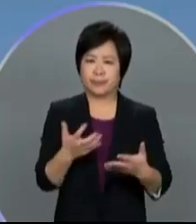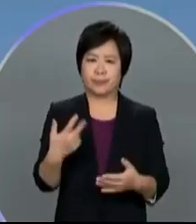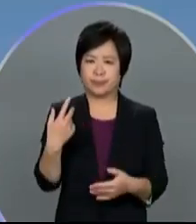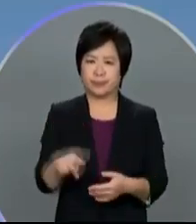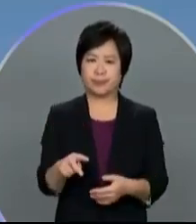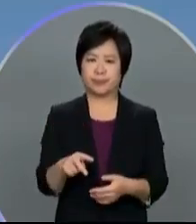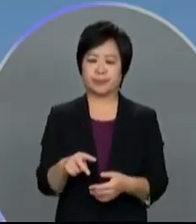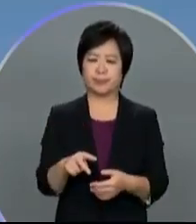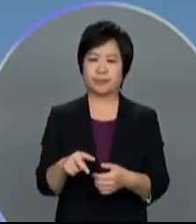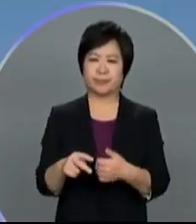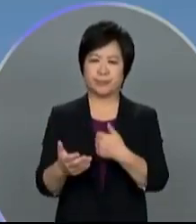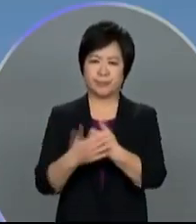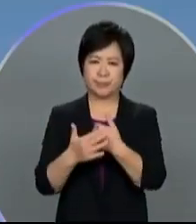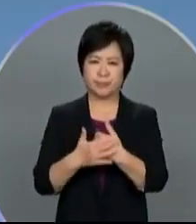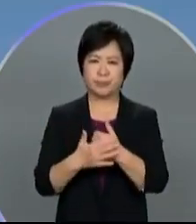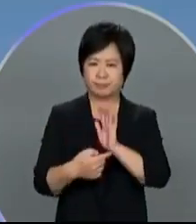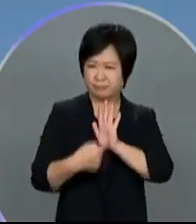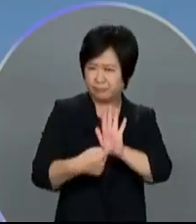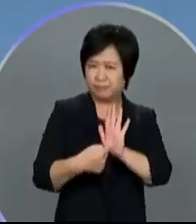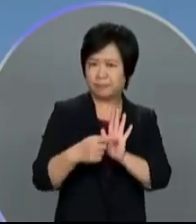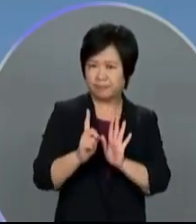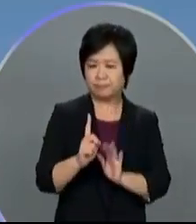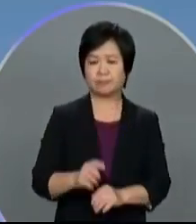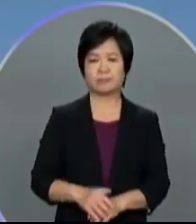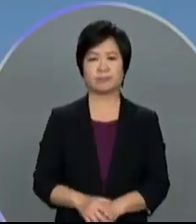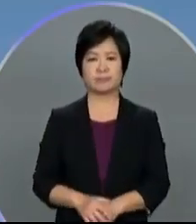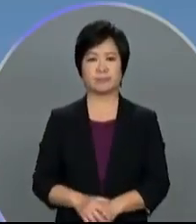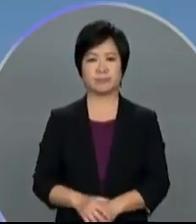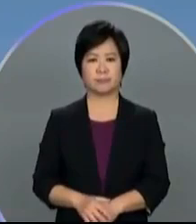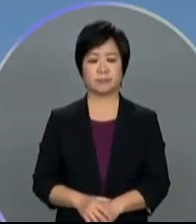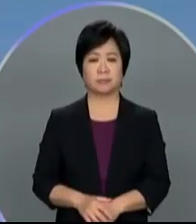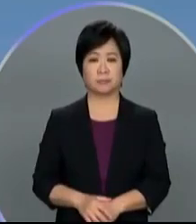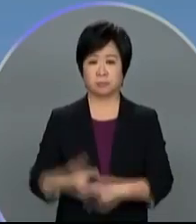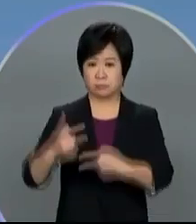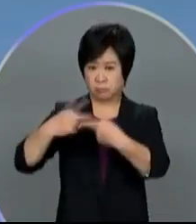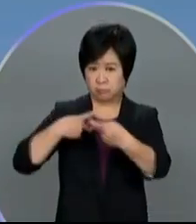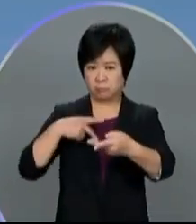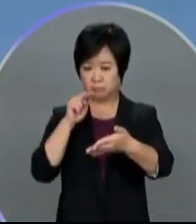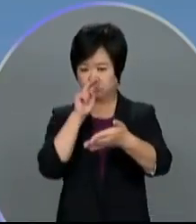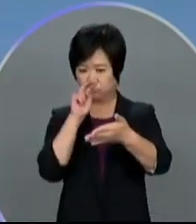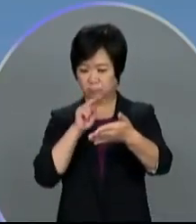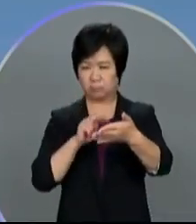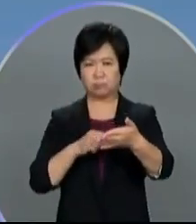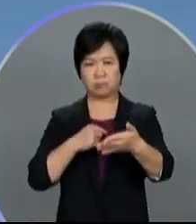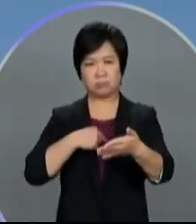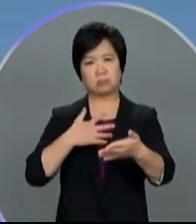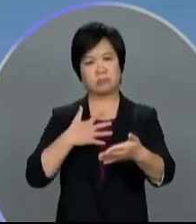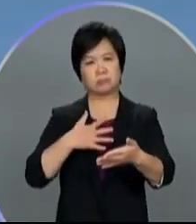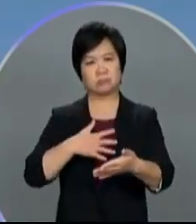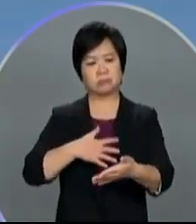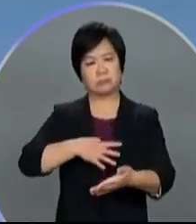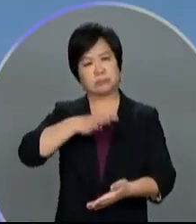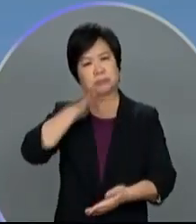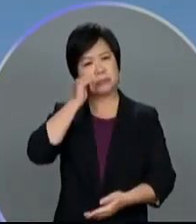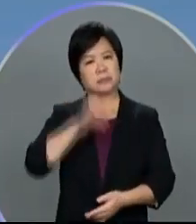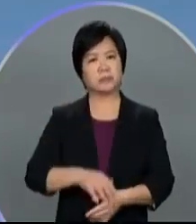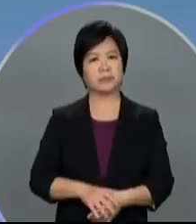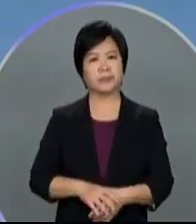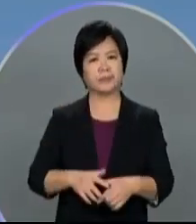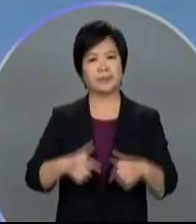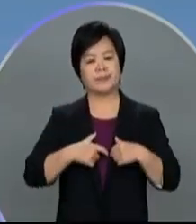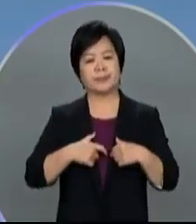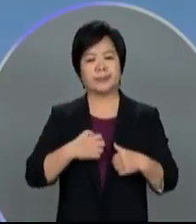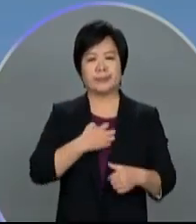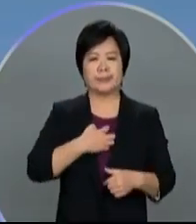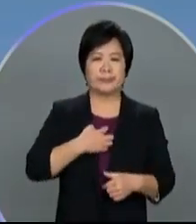为你们再示范一次。这封信我反复的看了好几次，心纠结